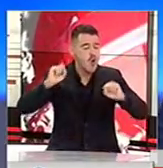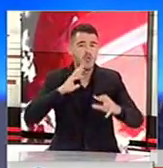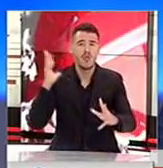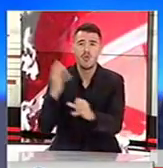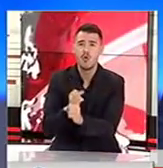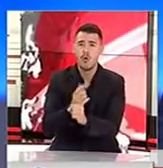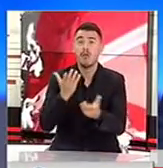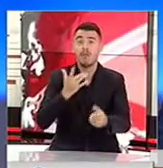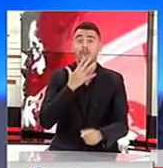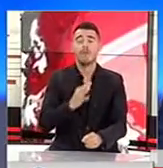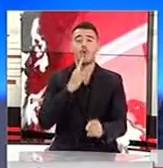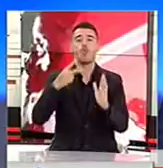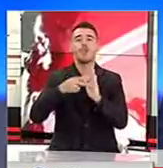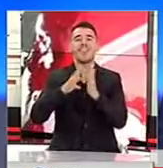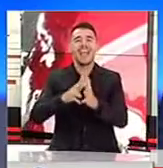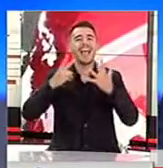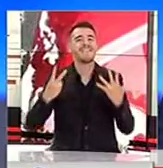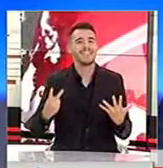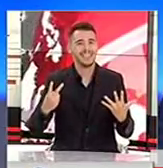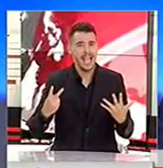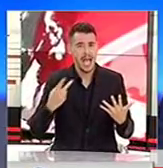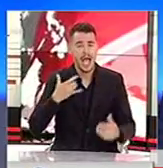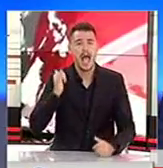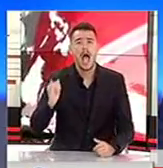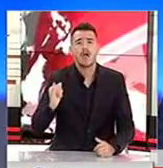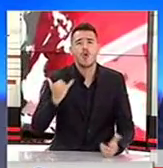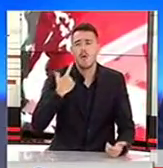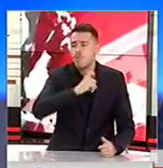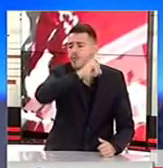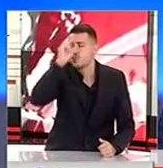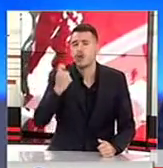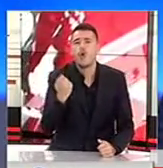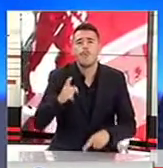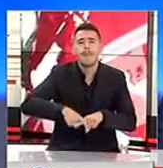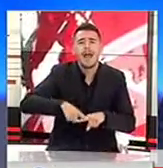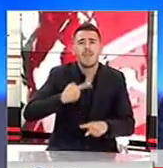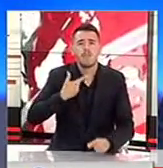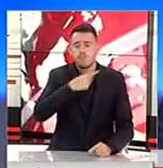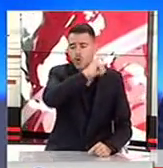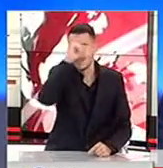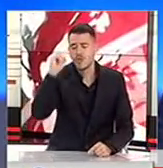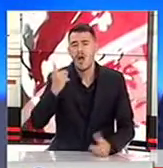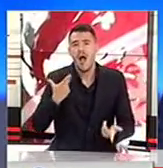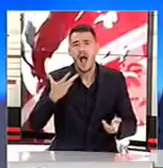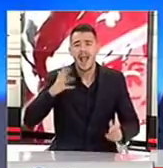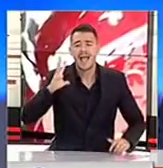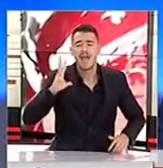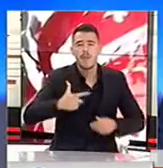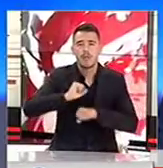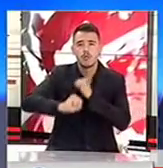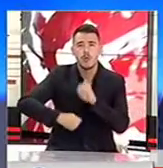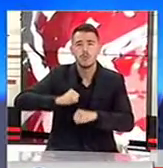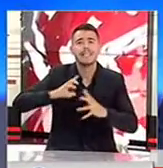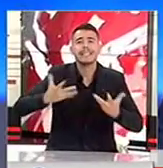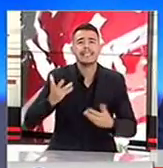2017 μιλάμε ήταν σε συνθήκες ακόμα δύσκολες για την οικονομία. Δίνουμε μια καθημερινή μάχη με τη γραφειοκρατία για να ξεκολλήσουν